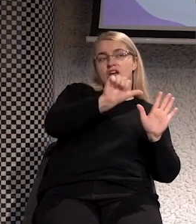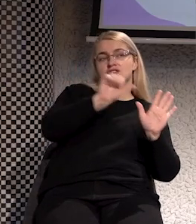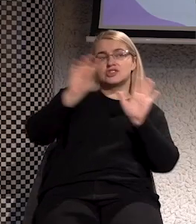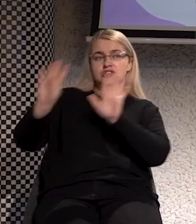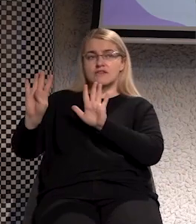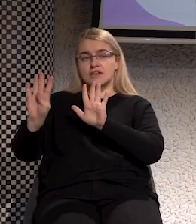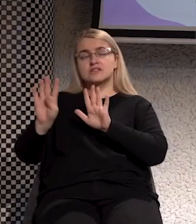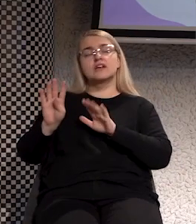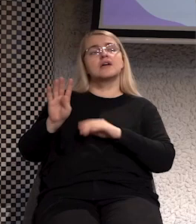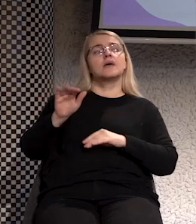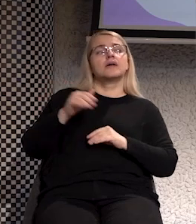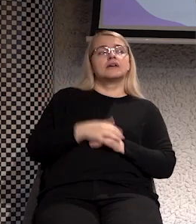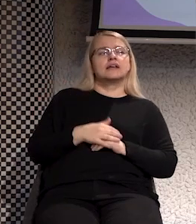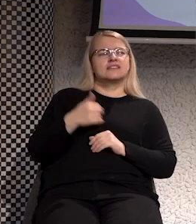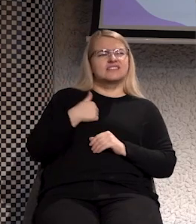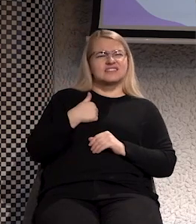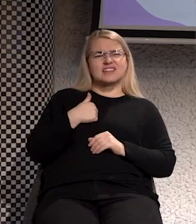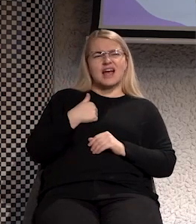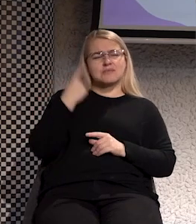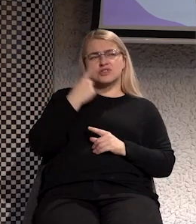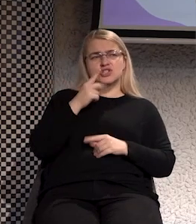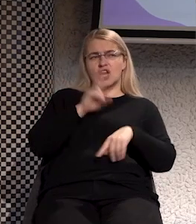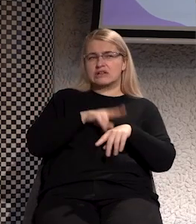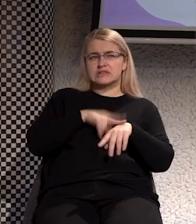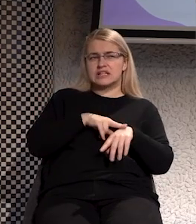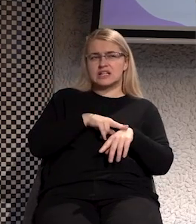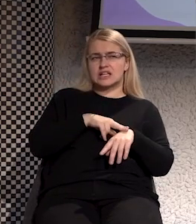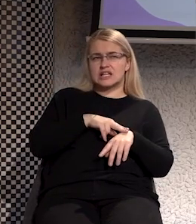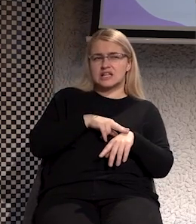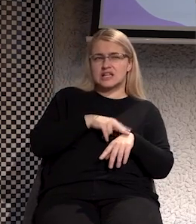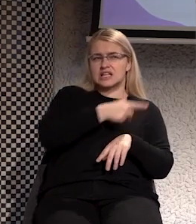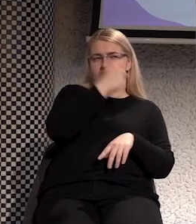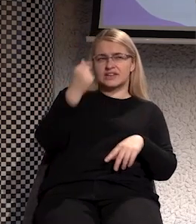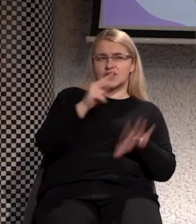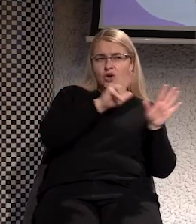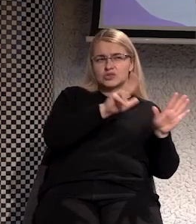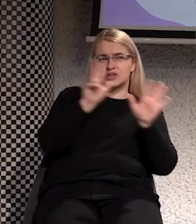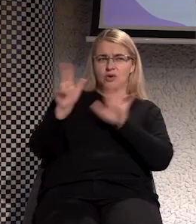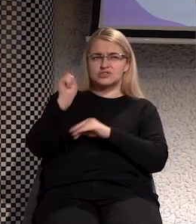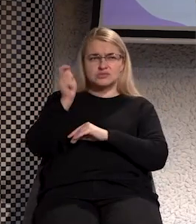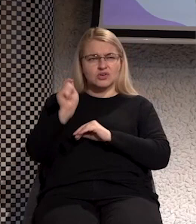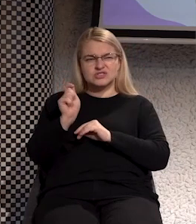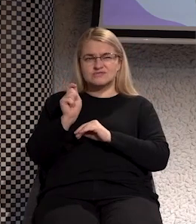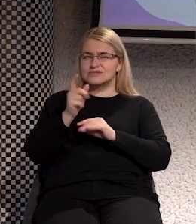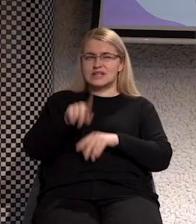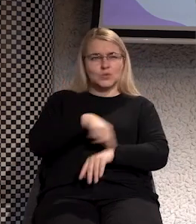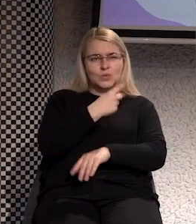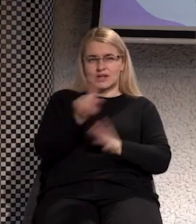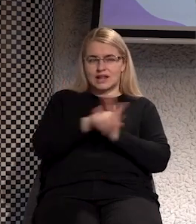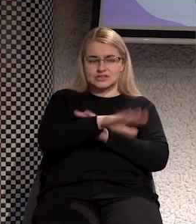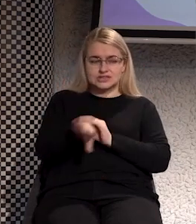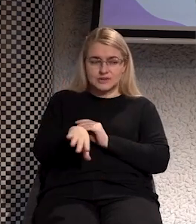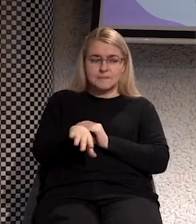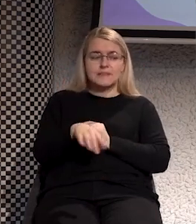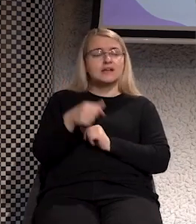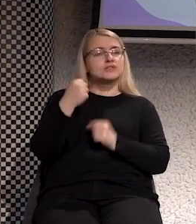wymiarze dwa razy po 8 godzin, ale też dwudniowe, krótsze jak najbardziej. W sensie, bo myślę tutaj o uważności po prostu, że